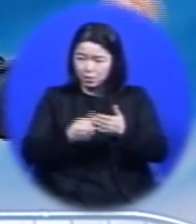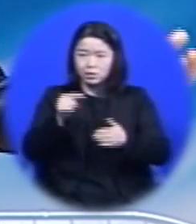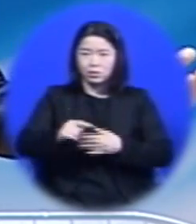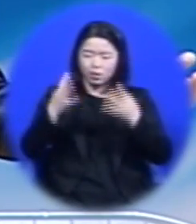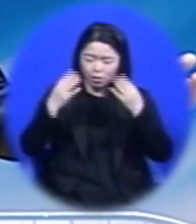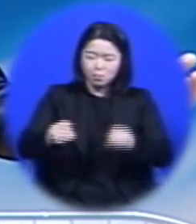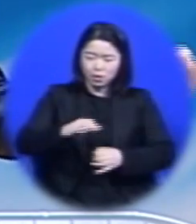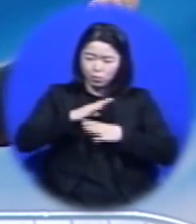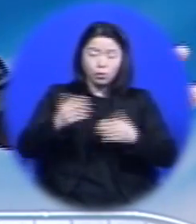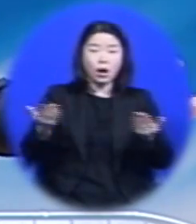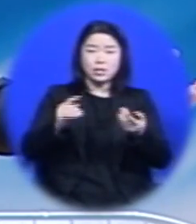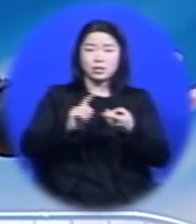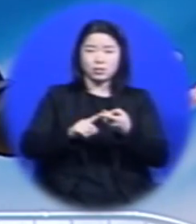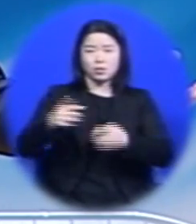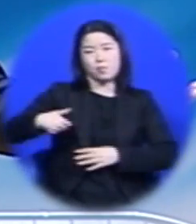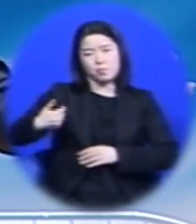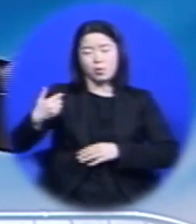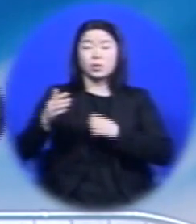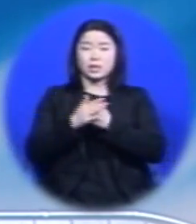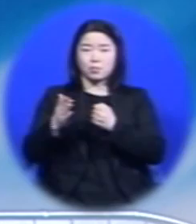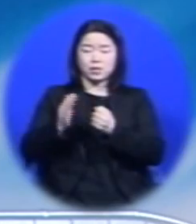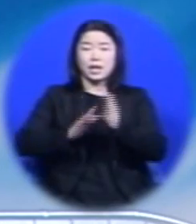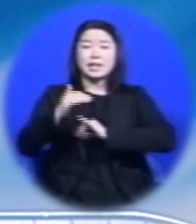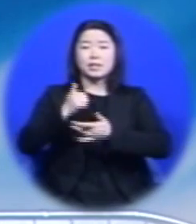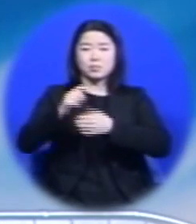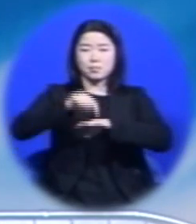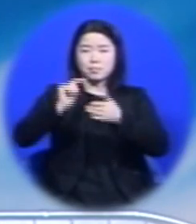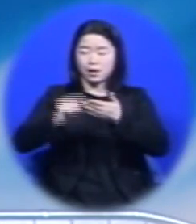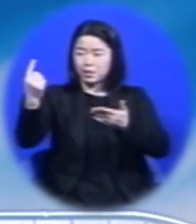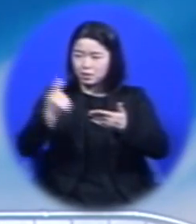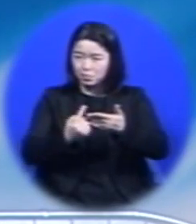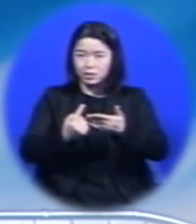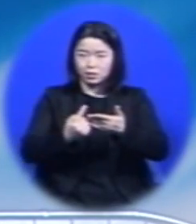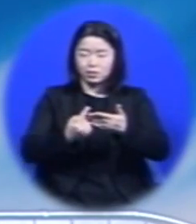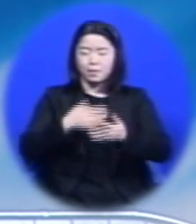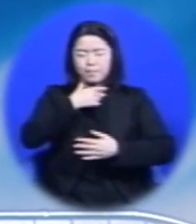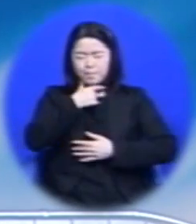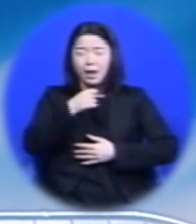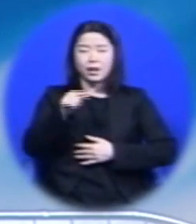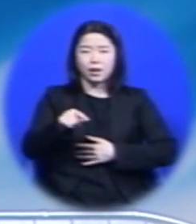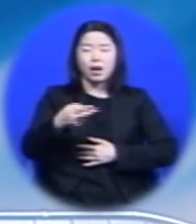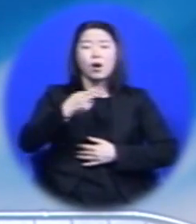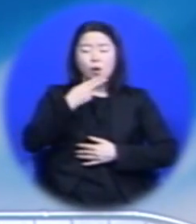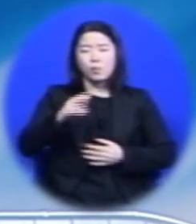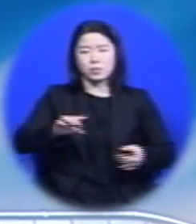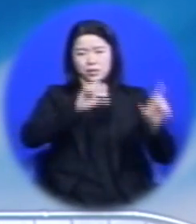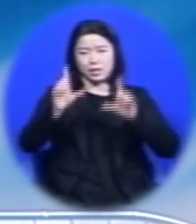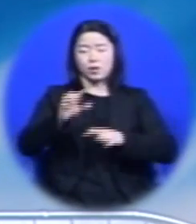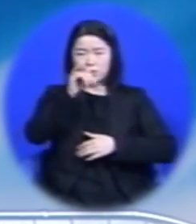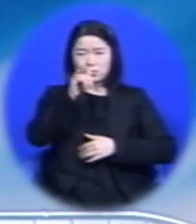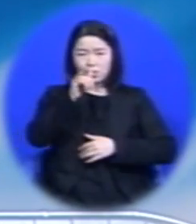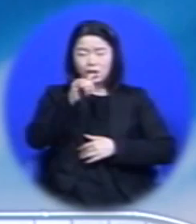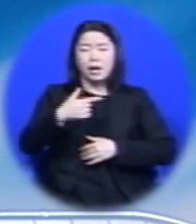얼마나 놀라운 일인지를 모르니까 예수님이 마음에 임하시는 것에 대한 갈망이 없이 살고